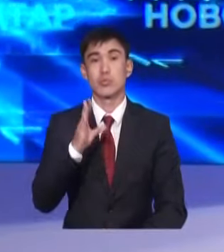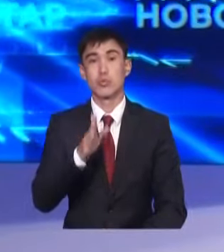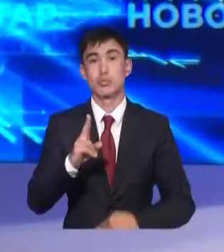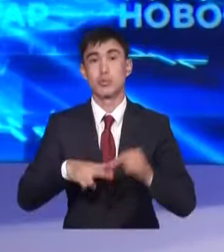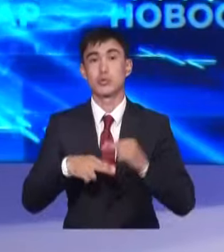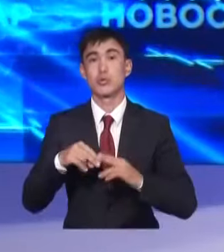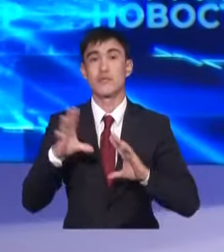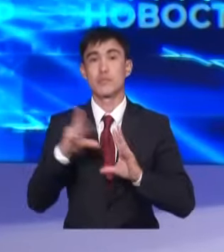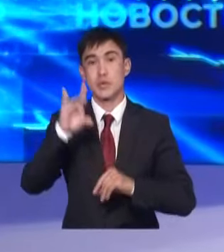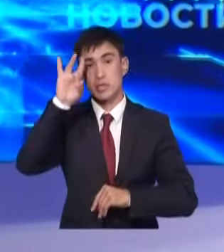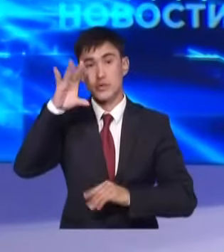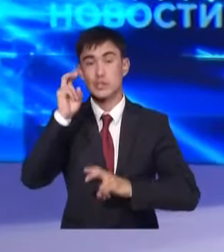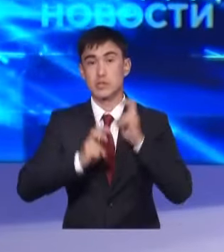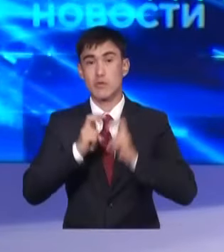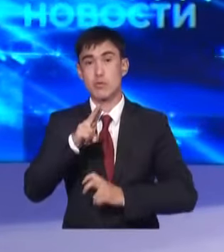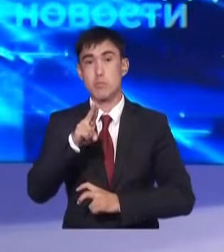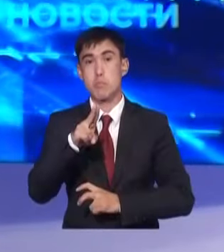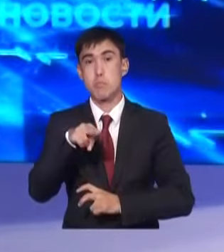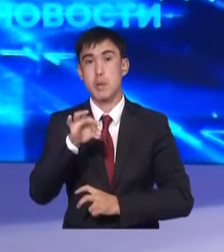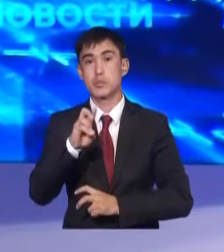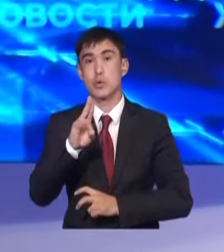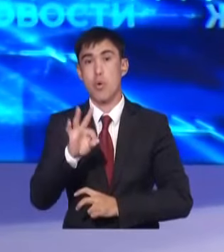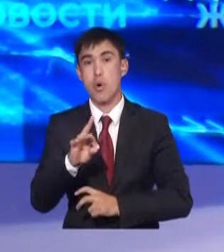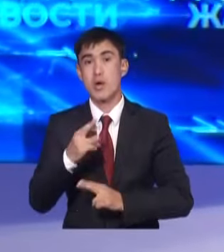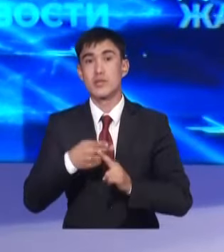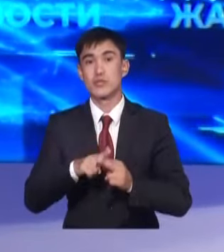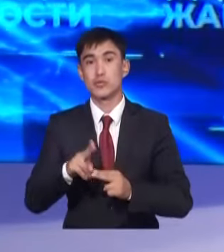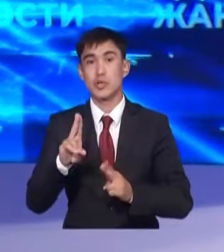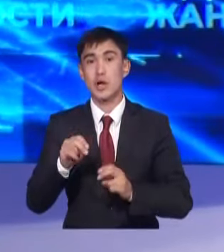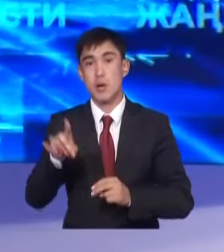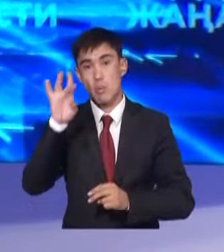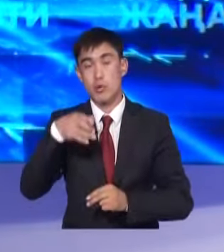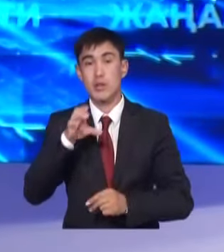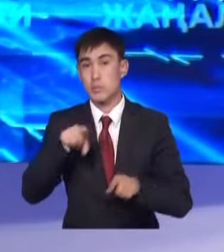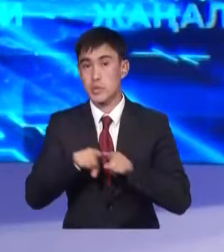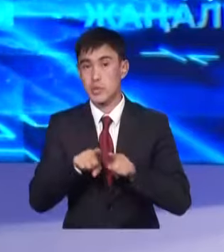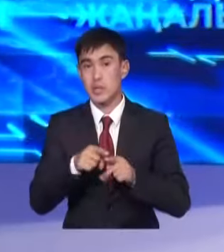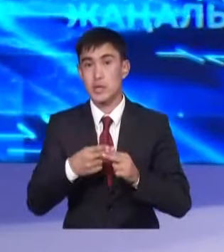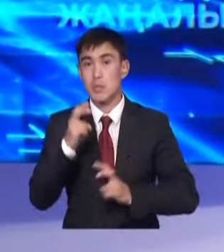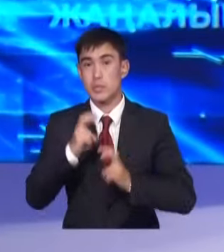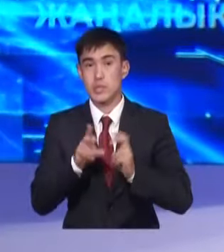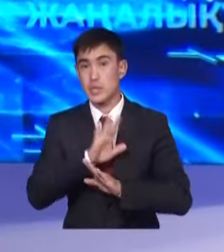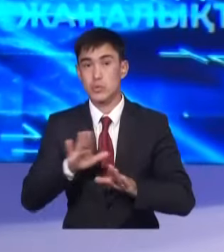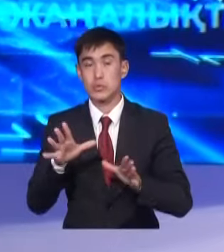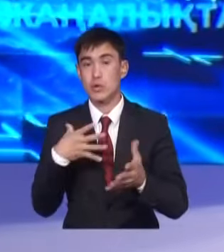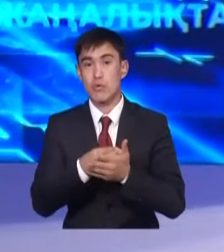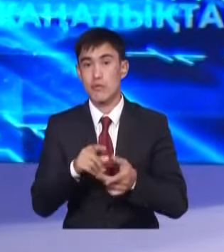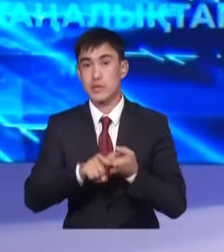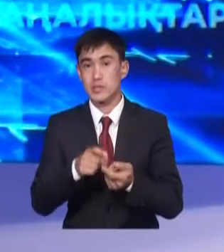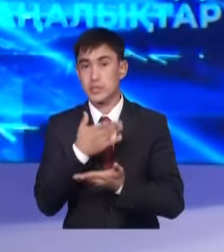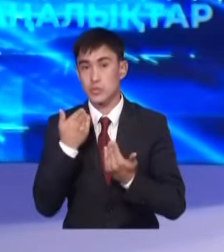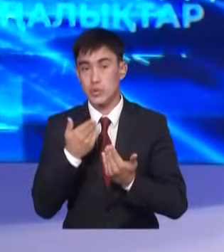построен всемирно известный завод пепсико Хотя название звучит как популярный напиток это предприятие не имеет к нему никакого